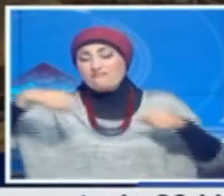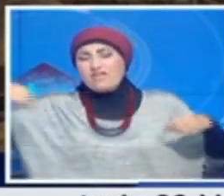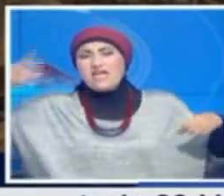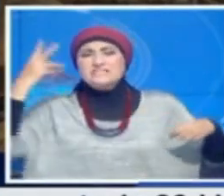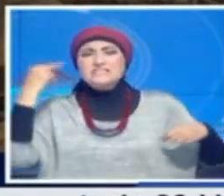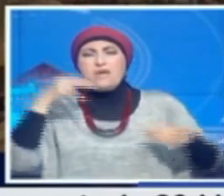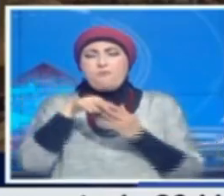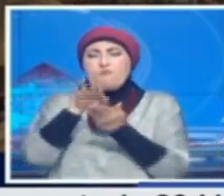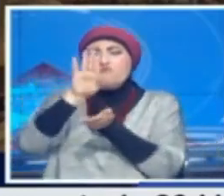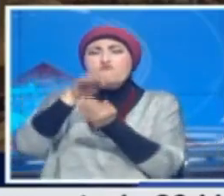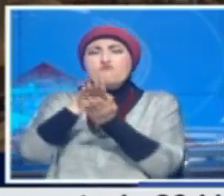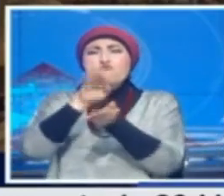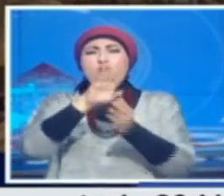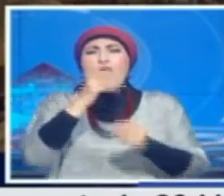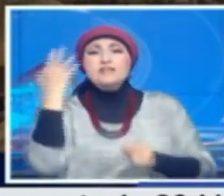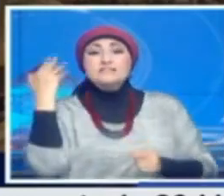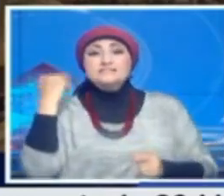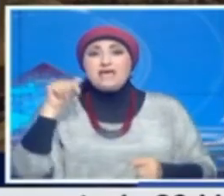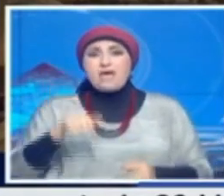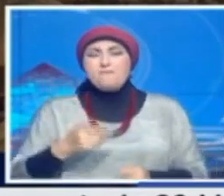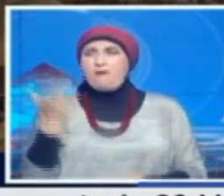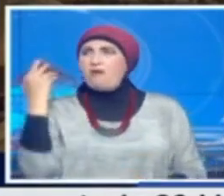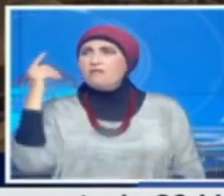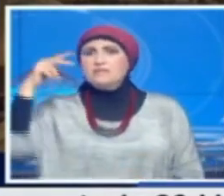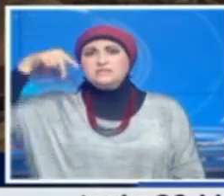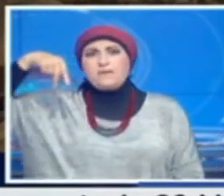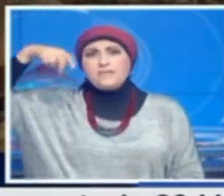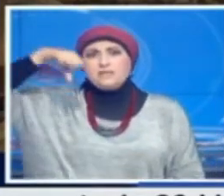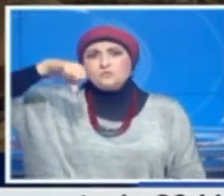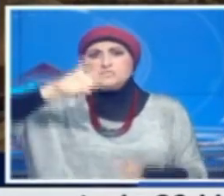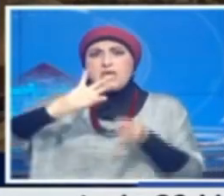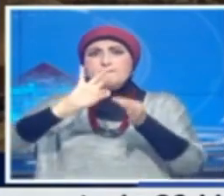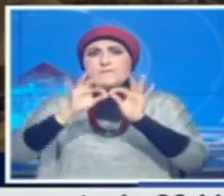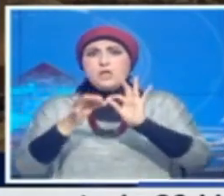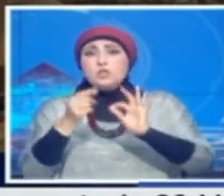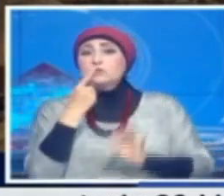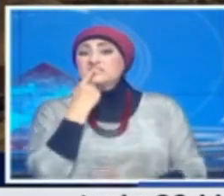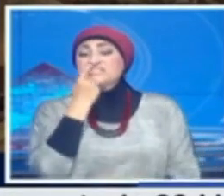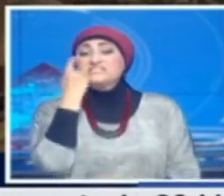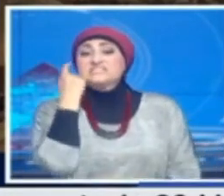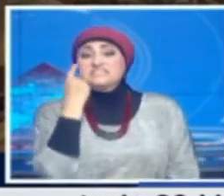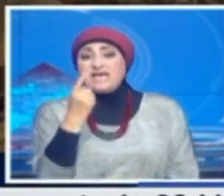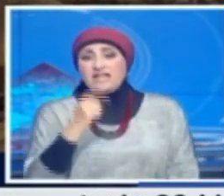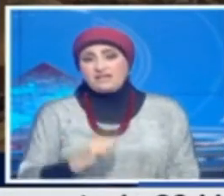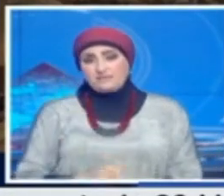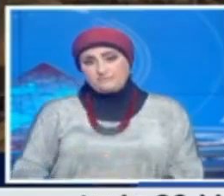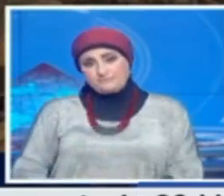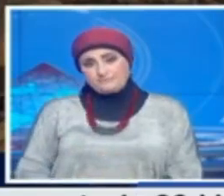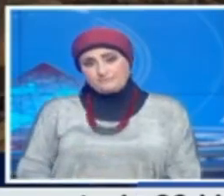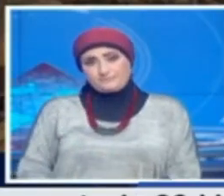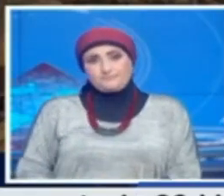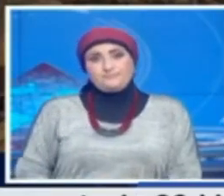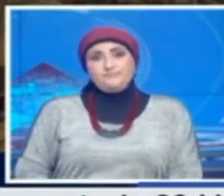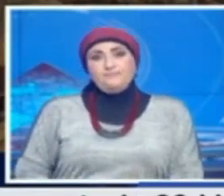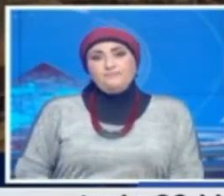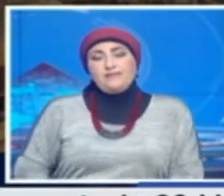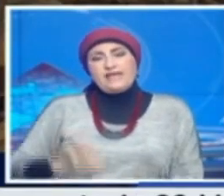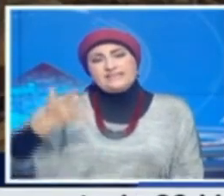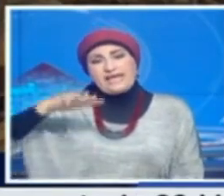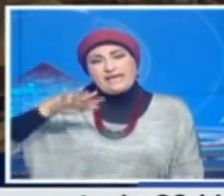حيث يوجد بها صخور يرجع عمرها إلى حوالي 98 مليون سنة